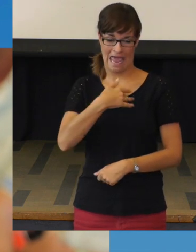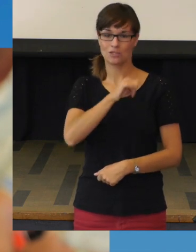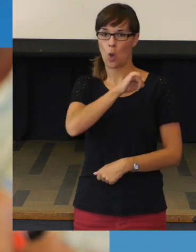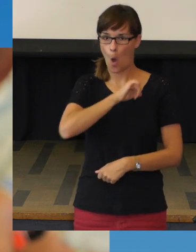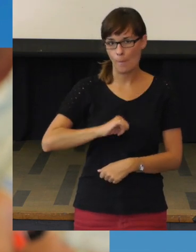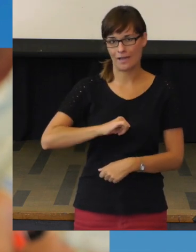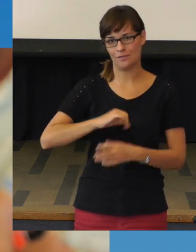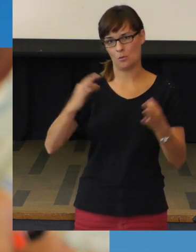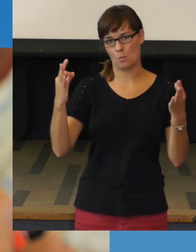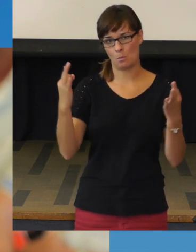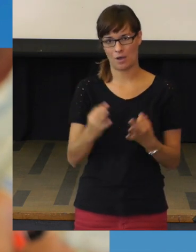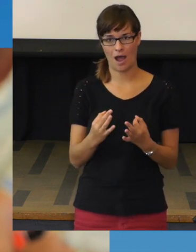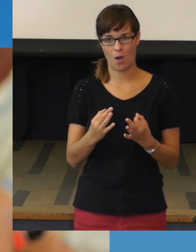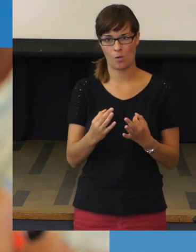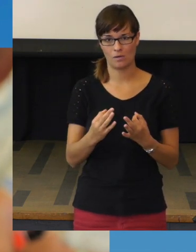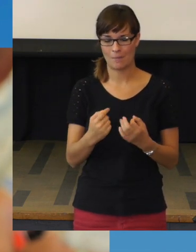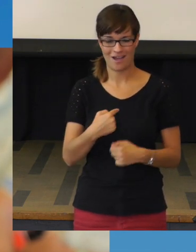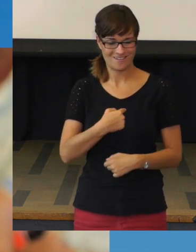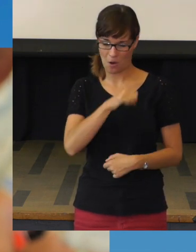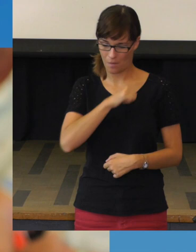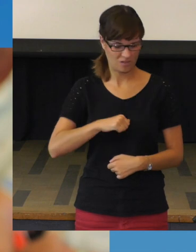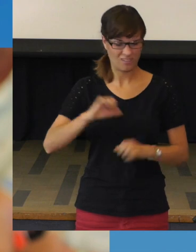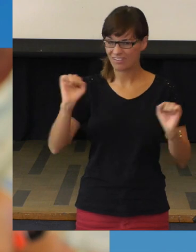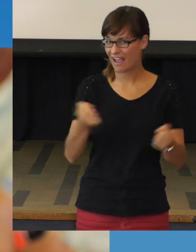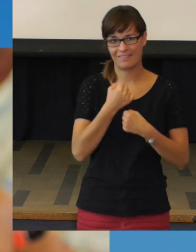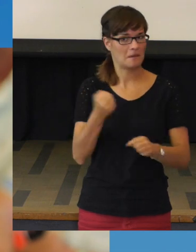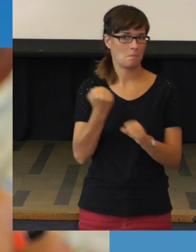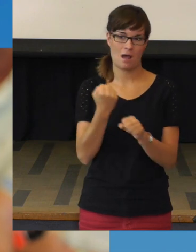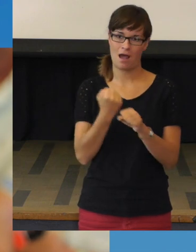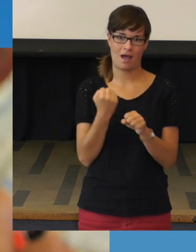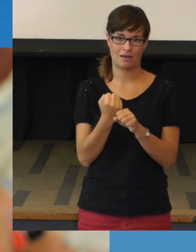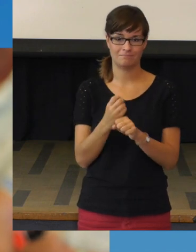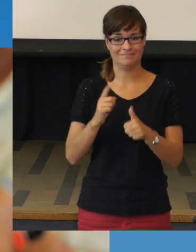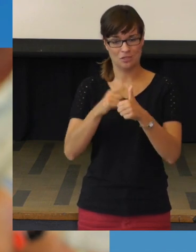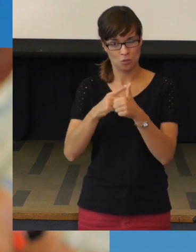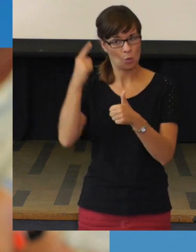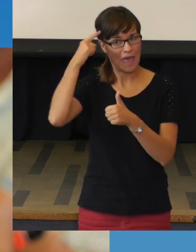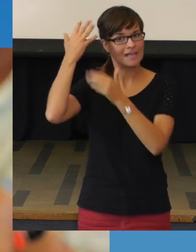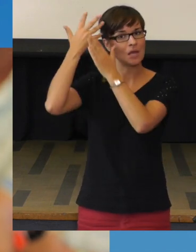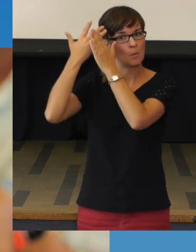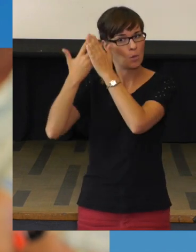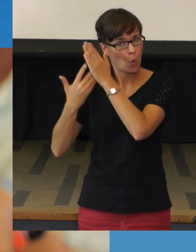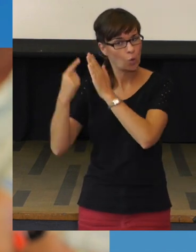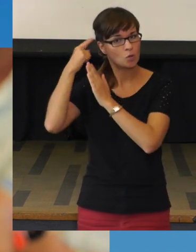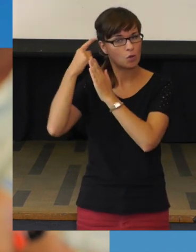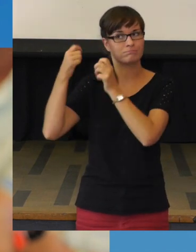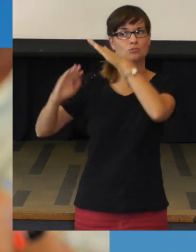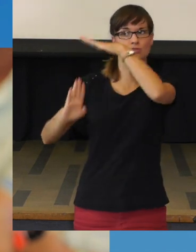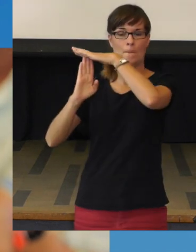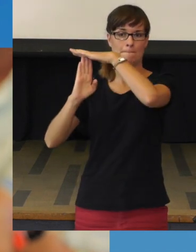Herzen nicht durchgeführt werden konnte, bevor nicht die Blutung im